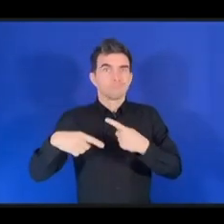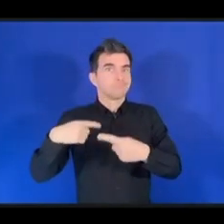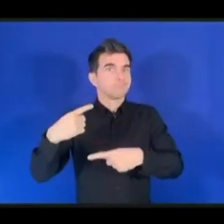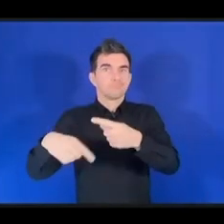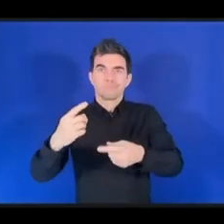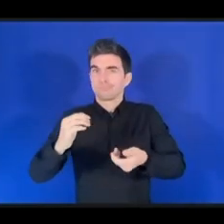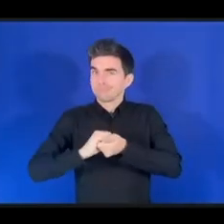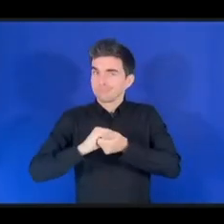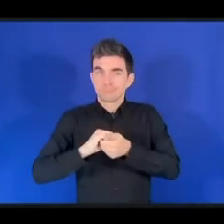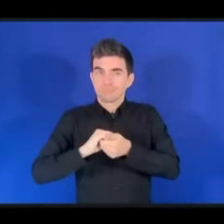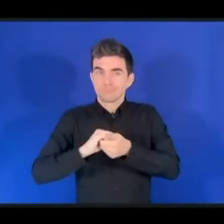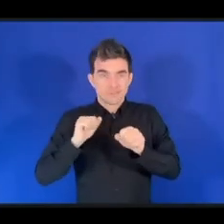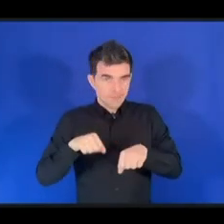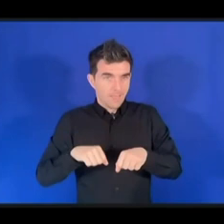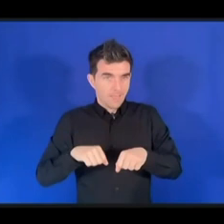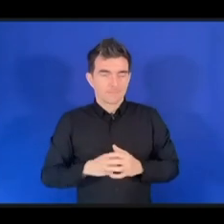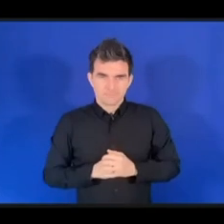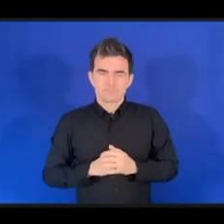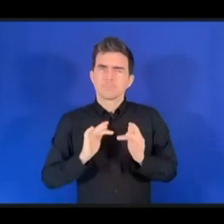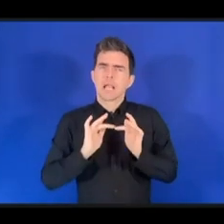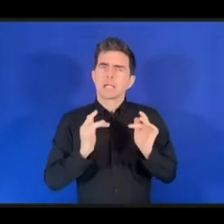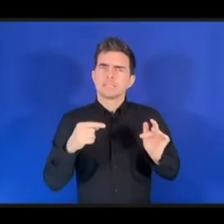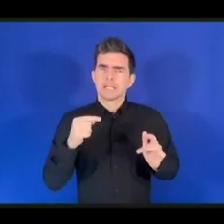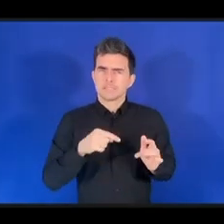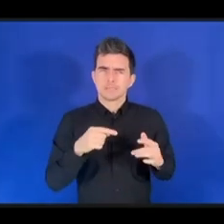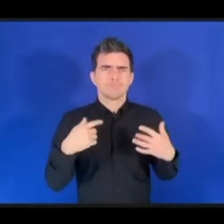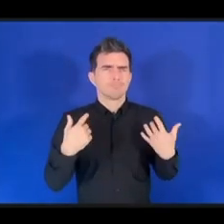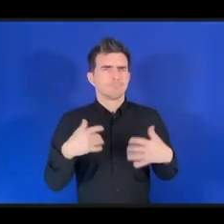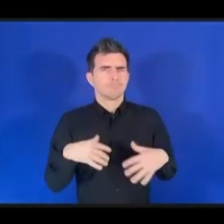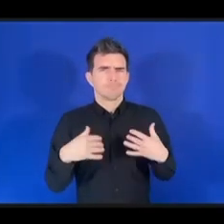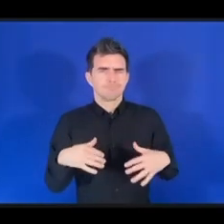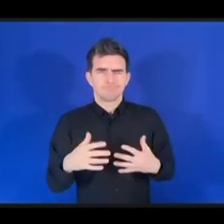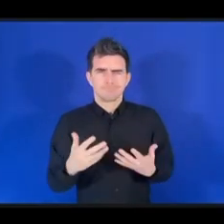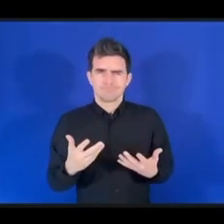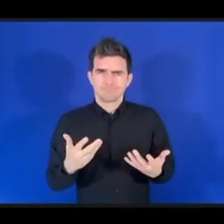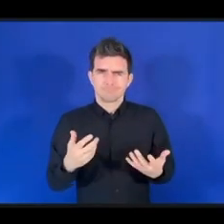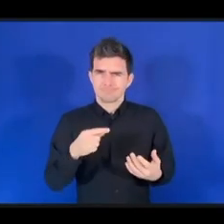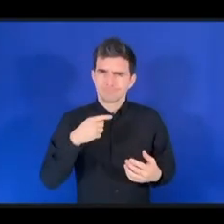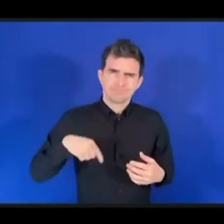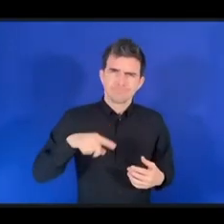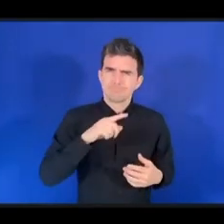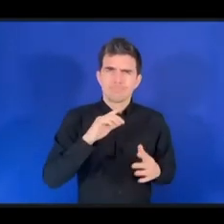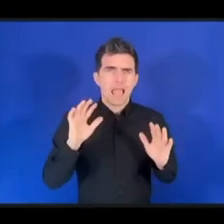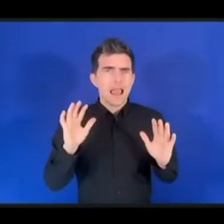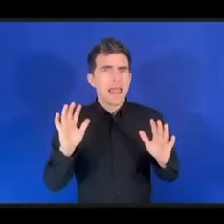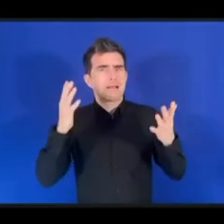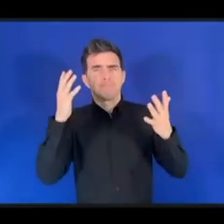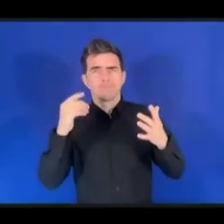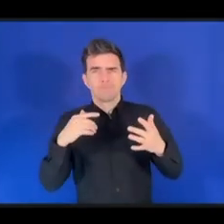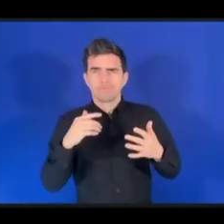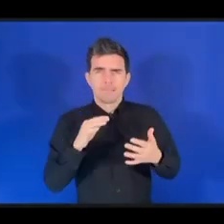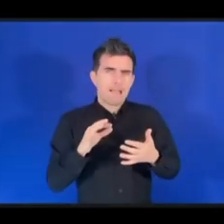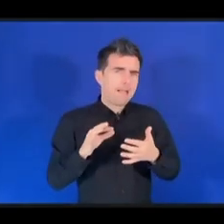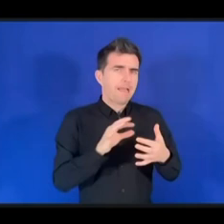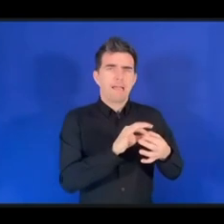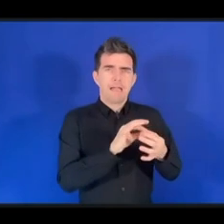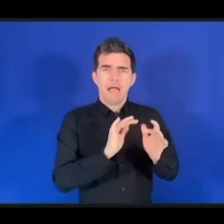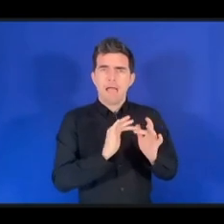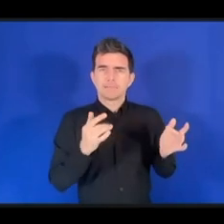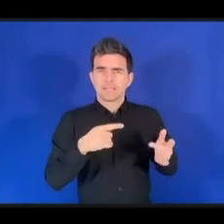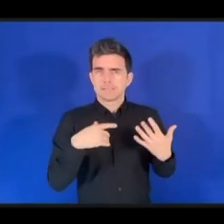بنيه تحتيه اساسيه بالنسبه لحياتنا اليوميه وانشطتها الاقتصاديه والاج اجتماعيه